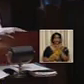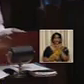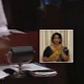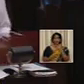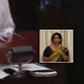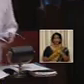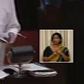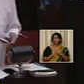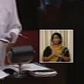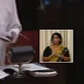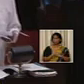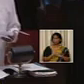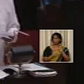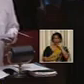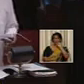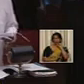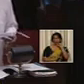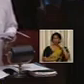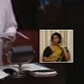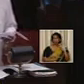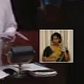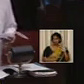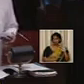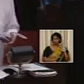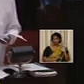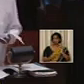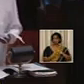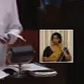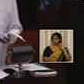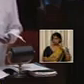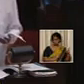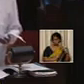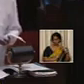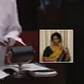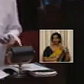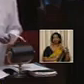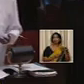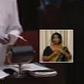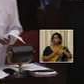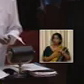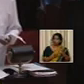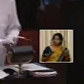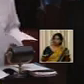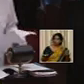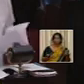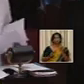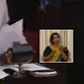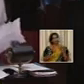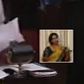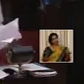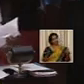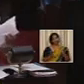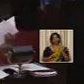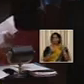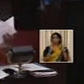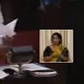ඇමරිකානු ඩොලර් මිලියන 6.9ක් ගෙවලා තිබෙනවා පෝරත් නැහැ මුදලුත් නැහැ